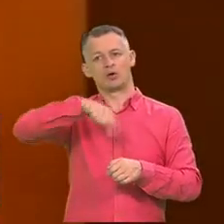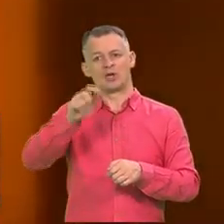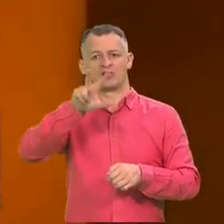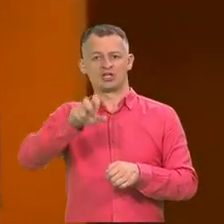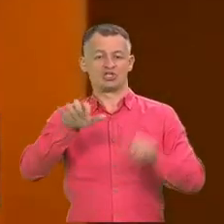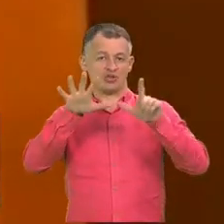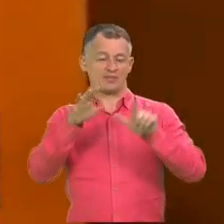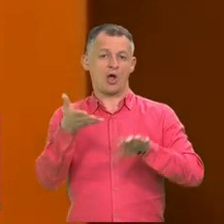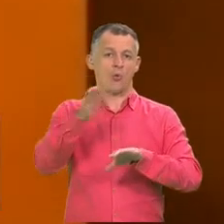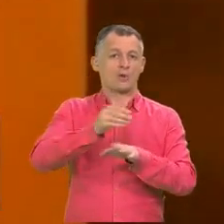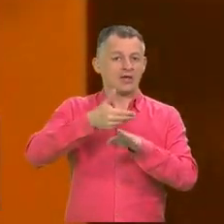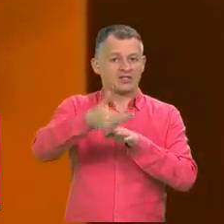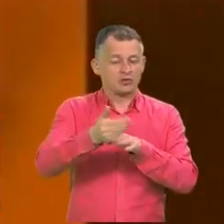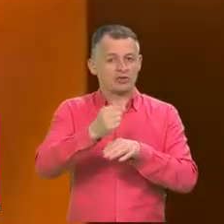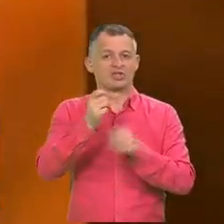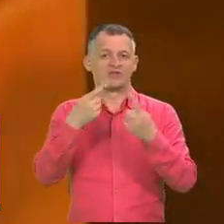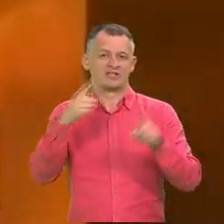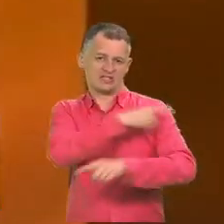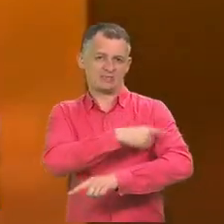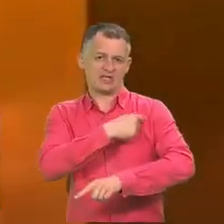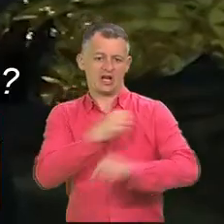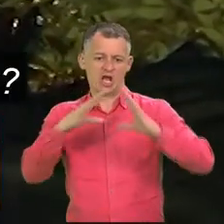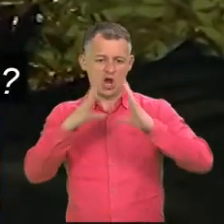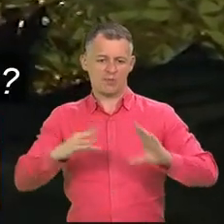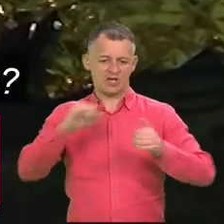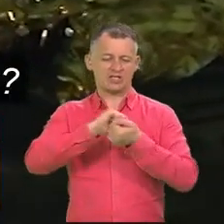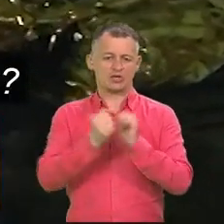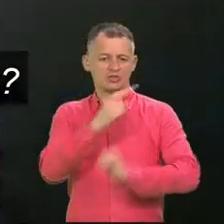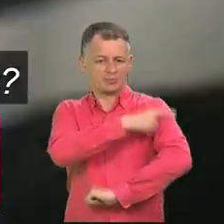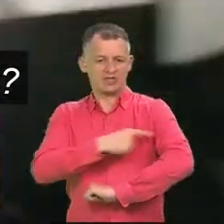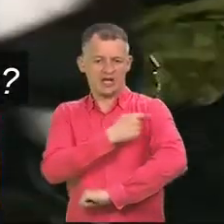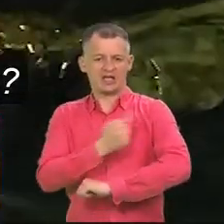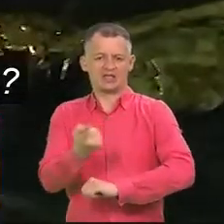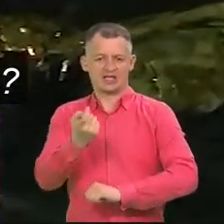ulterior în diferite spitale de la noi sau din străinătate.